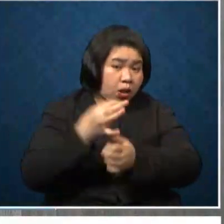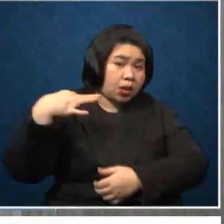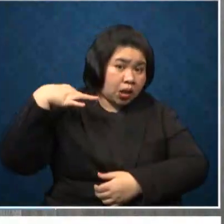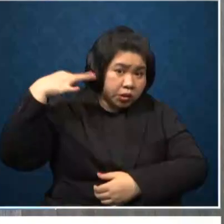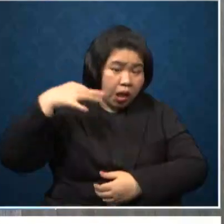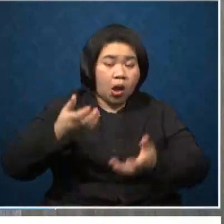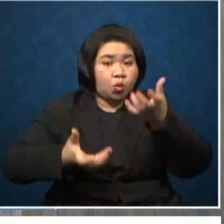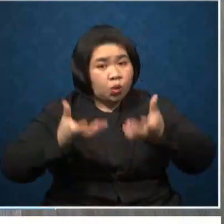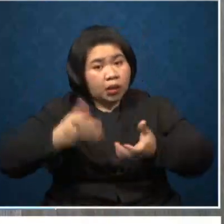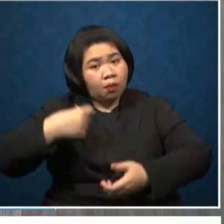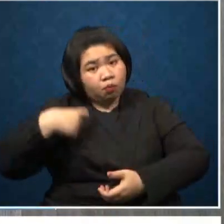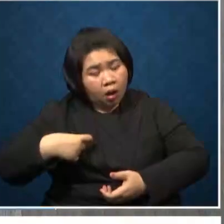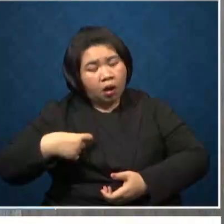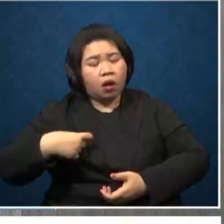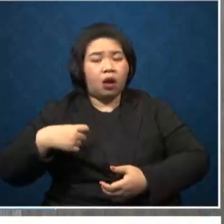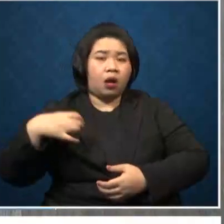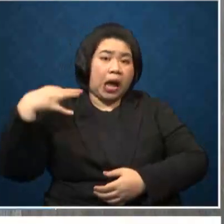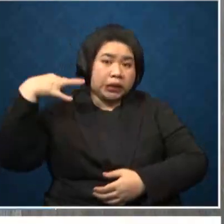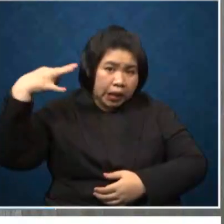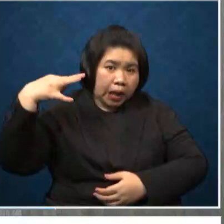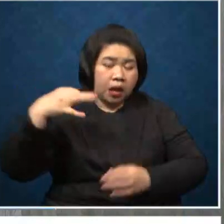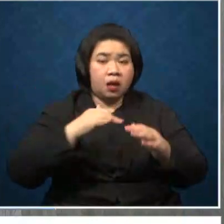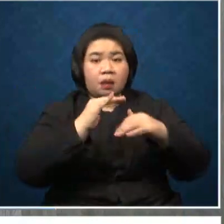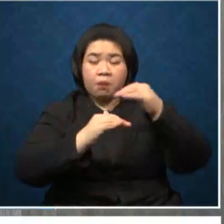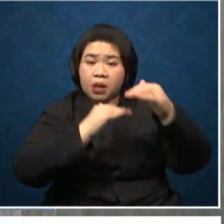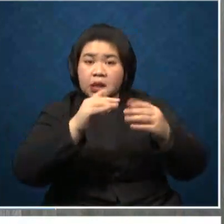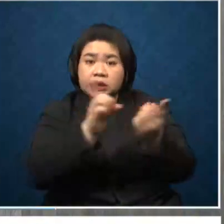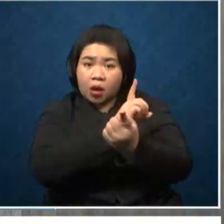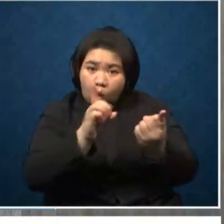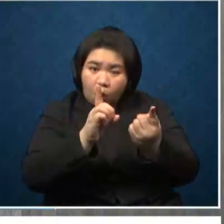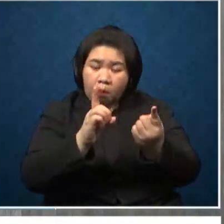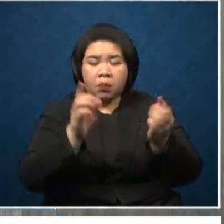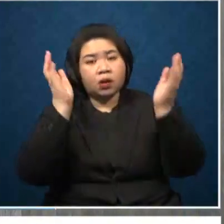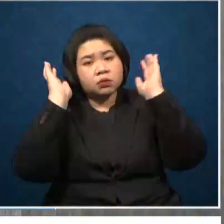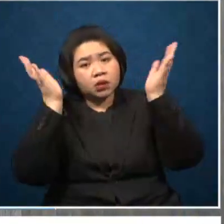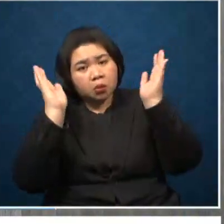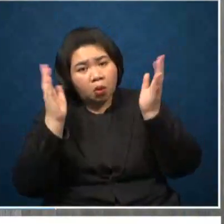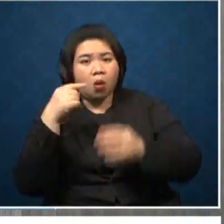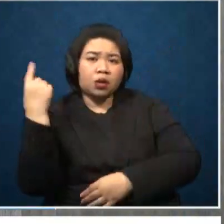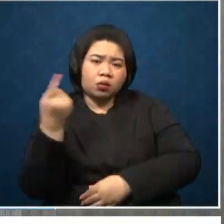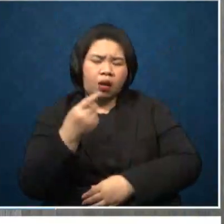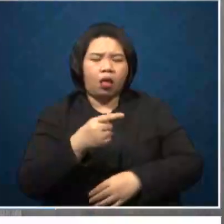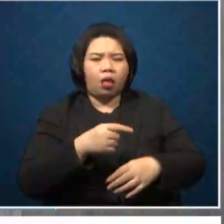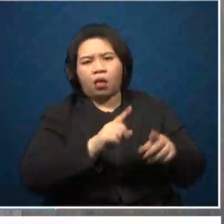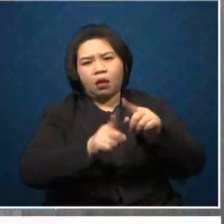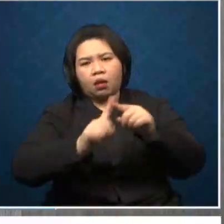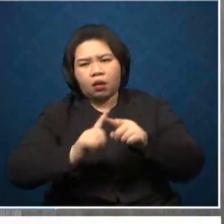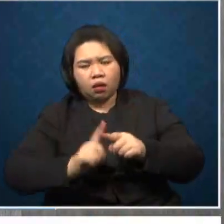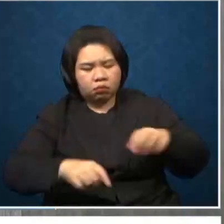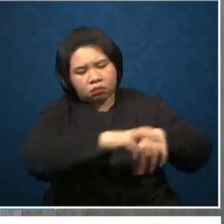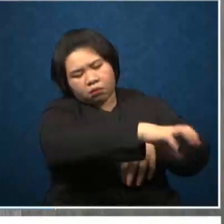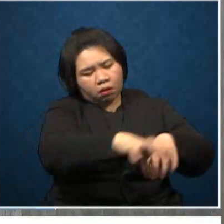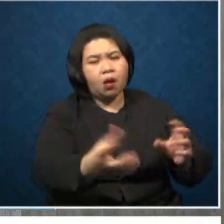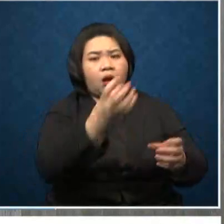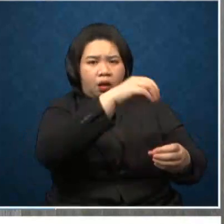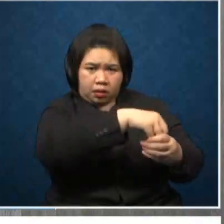พัฒนาสังคมอาสาประชาสงเคราะห์อาสาท่องเที่ยวอาสาธุรกิจอาสาพัฒนาอาสา